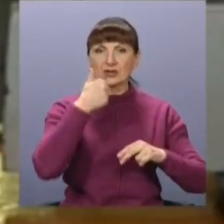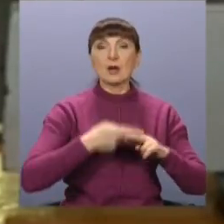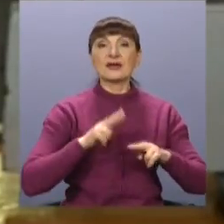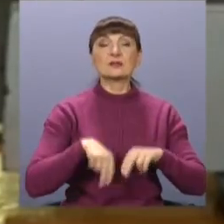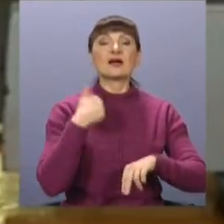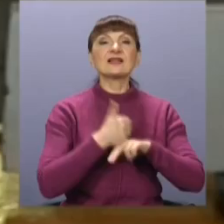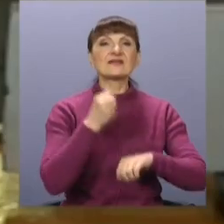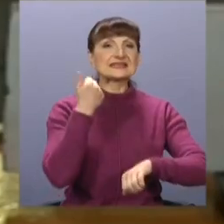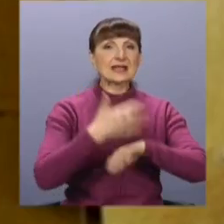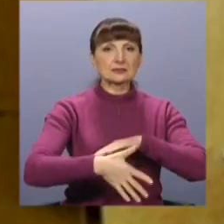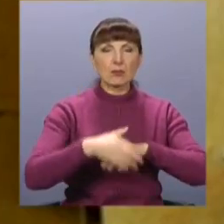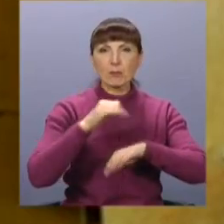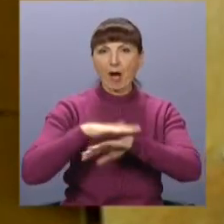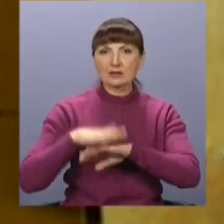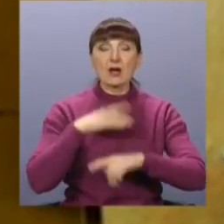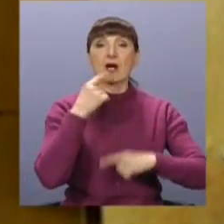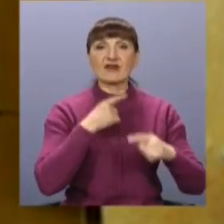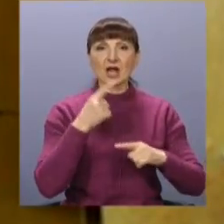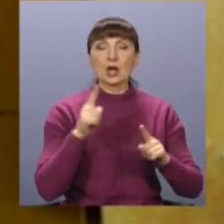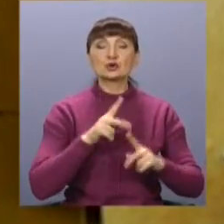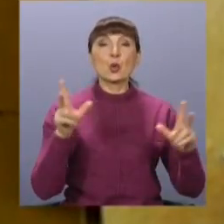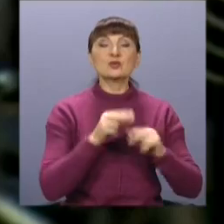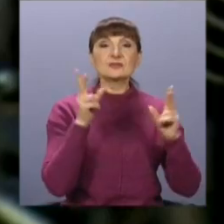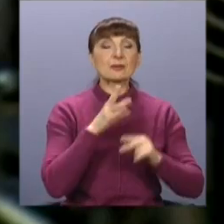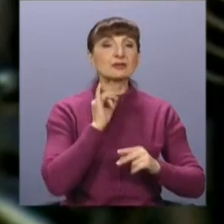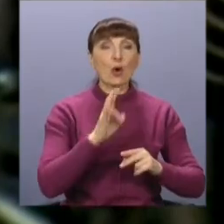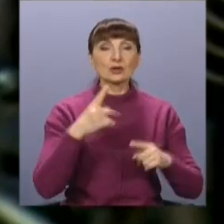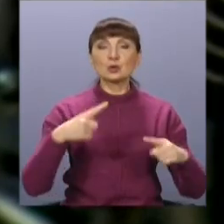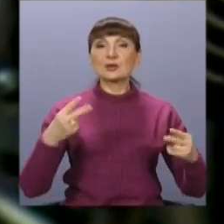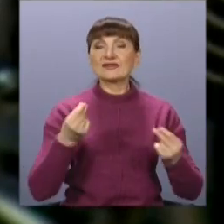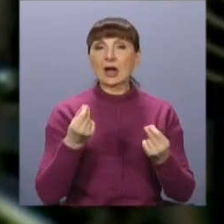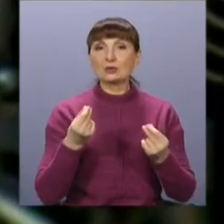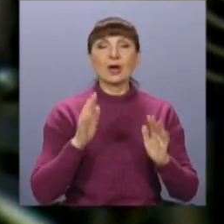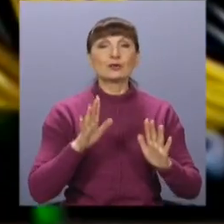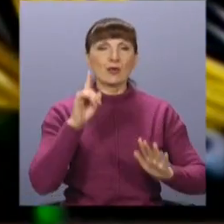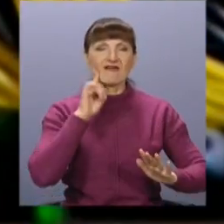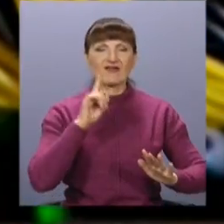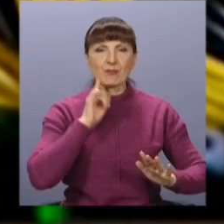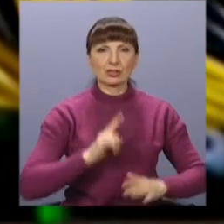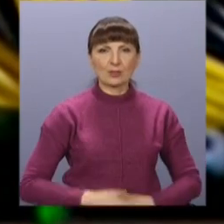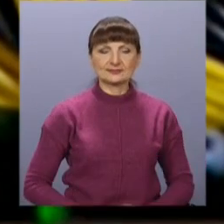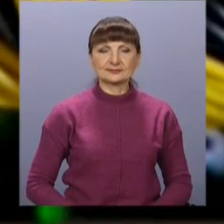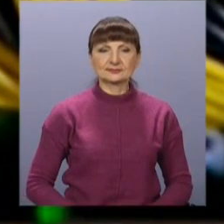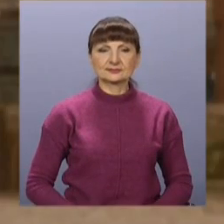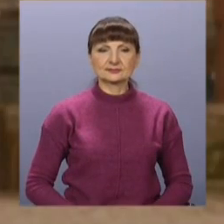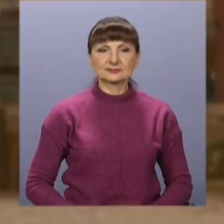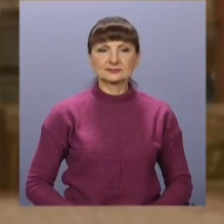главы центробанков по-прежнему утверждают что успех биткойна и других криптовалют лишь временное явление